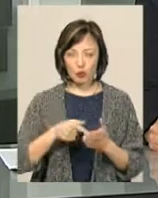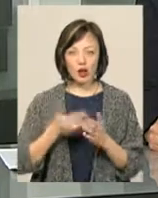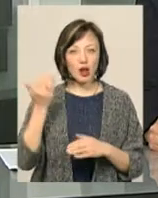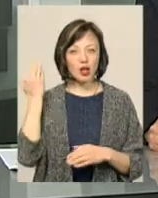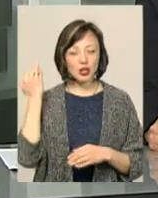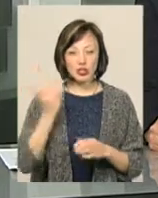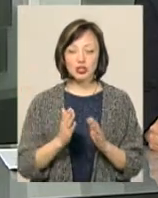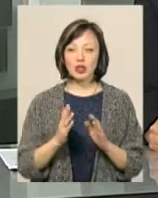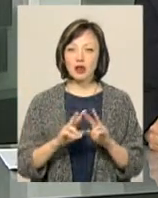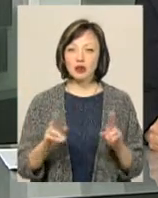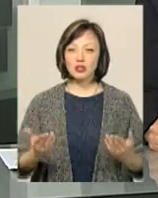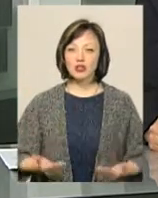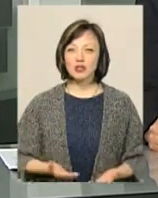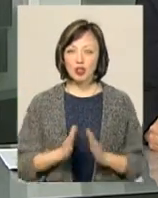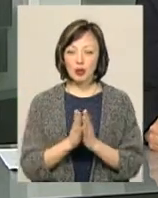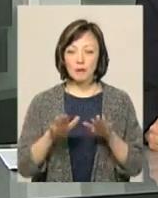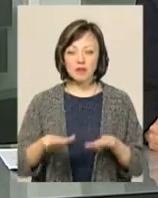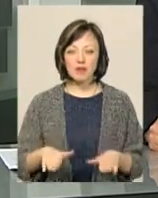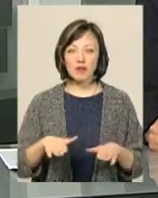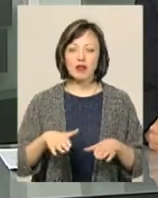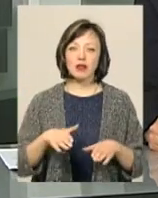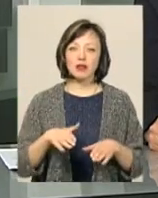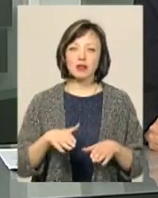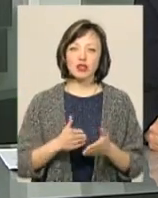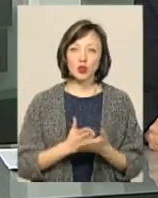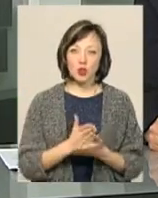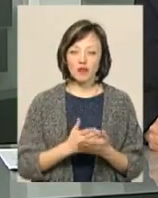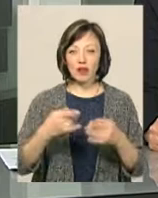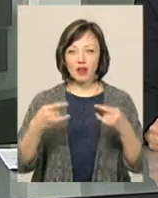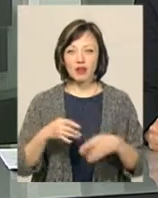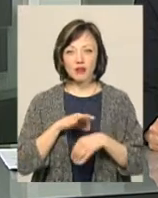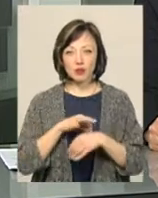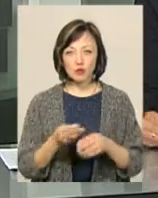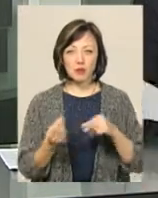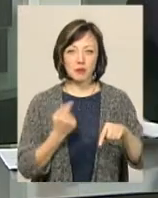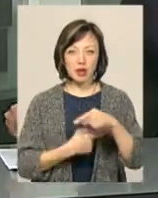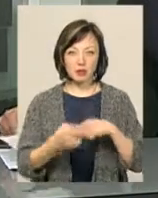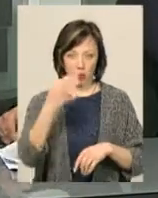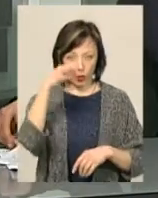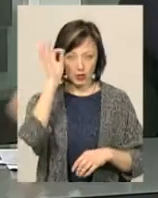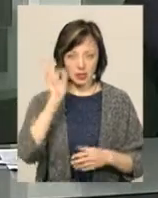ролі живих книг побували місцеві чиновники, телеведучі, підприємці, поліцейські.